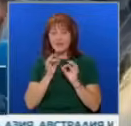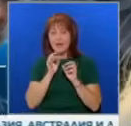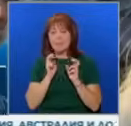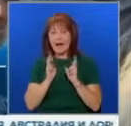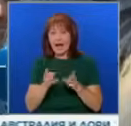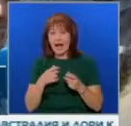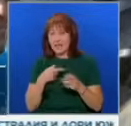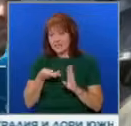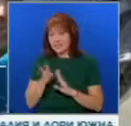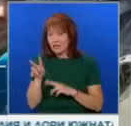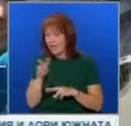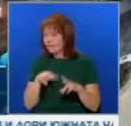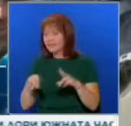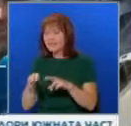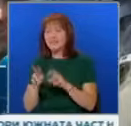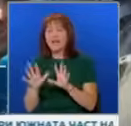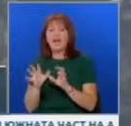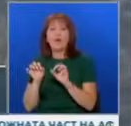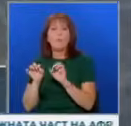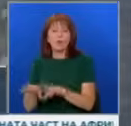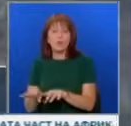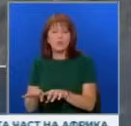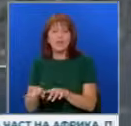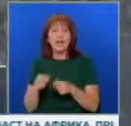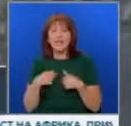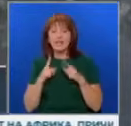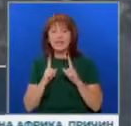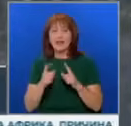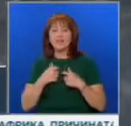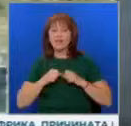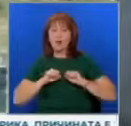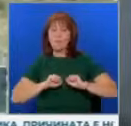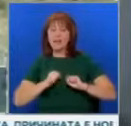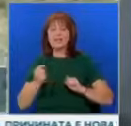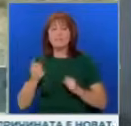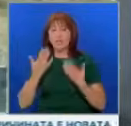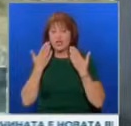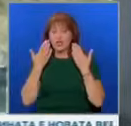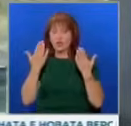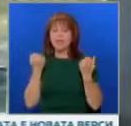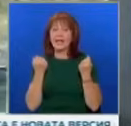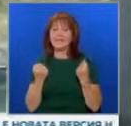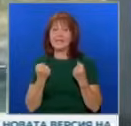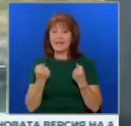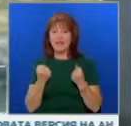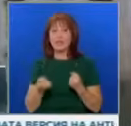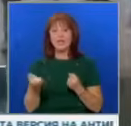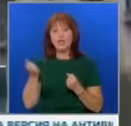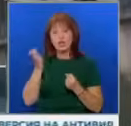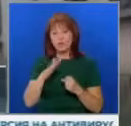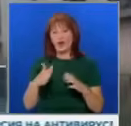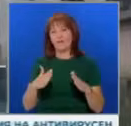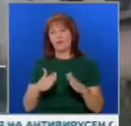тръгна и да търся кой какво е пропуснал точно в този момент. Ние трябва да опазим техния живот и здраве и едва тогава тяхното